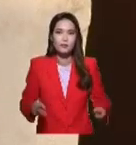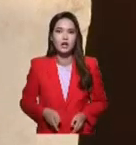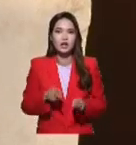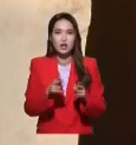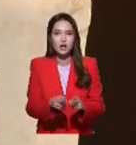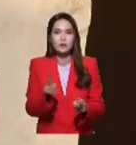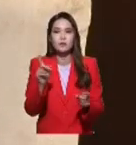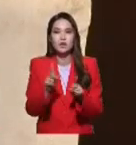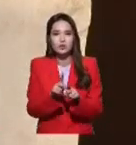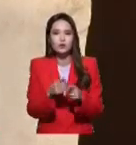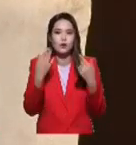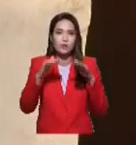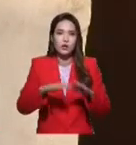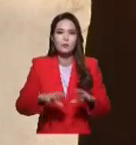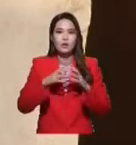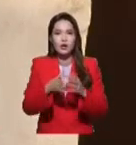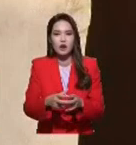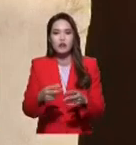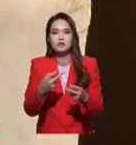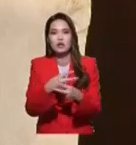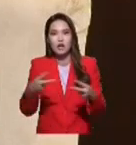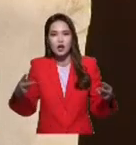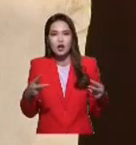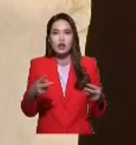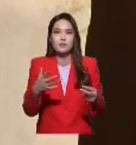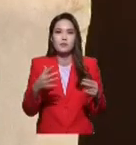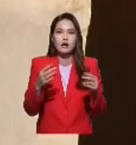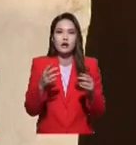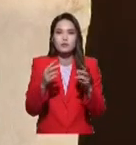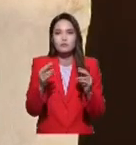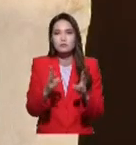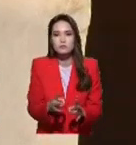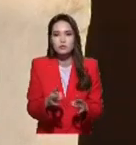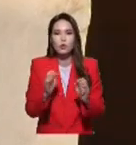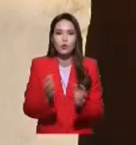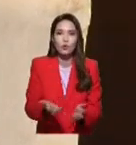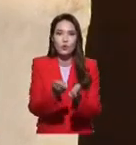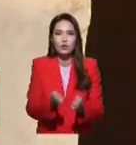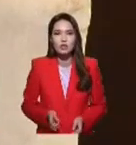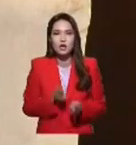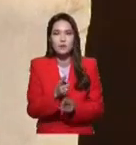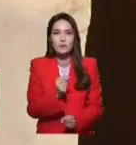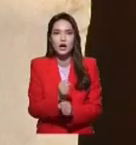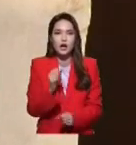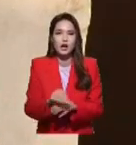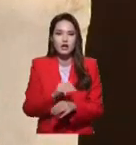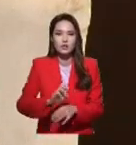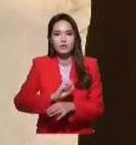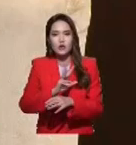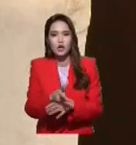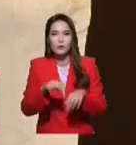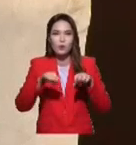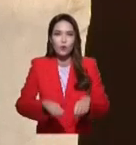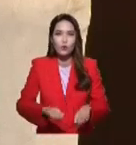болсын, қазір тек әлеуметтік желілер ғана жәбірленушілерді қолдаудың және қылмыскерлердің әділ жазасын қамтамасыз ету үшін құқық